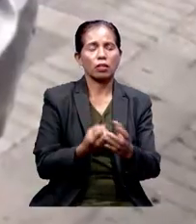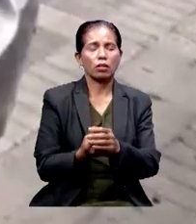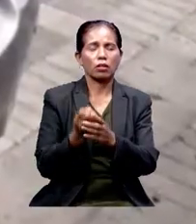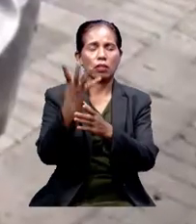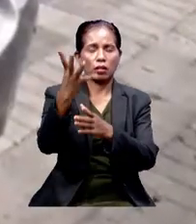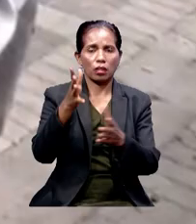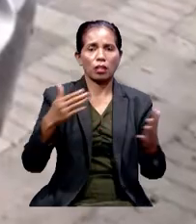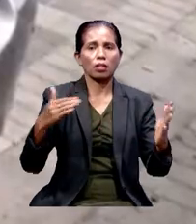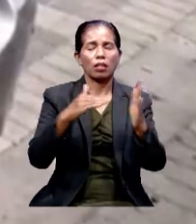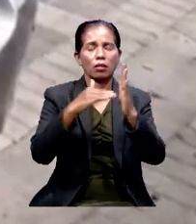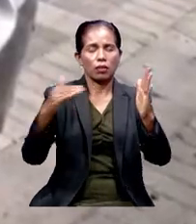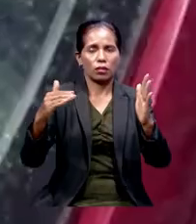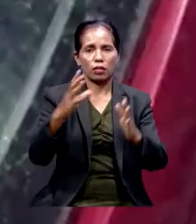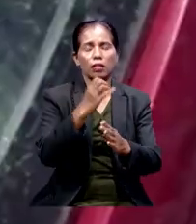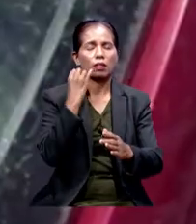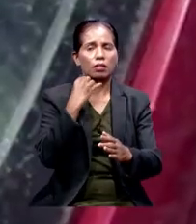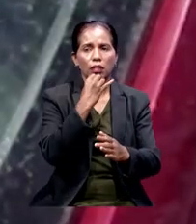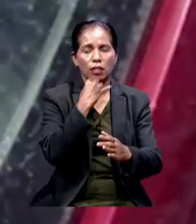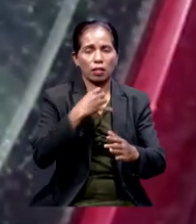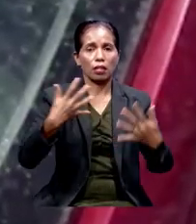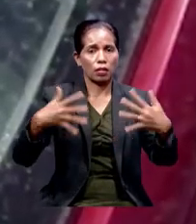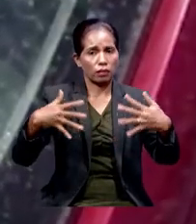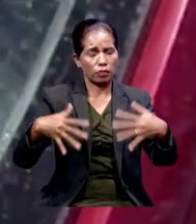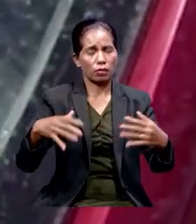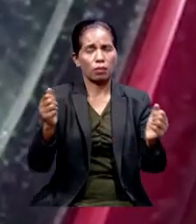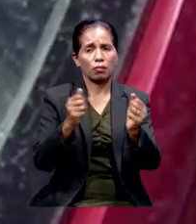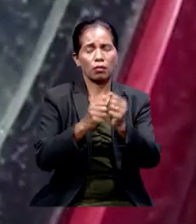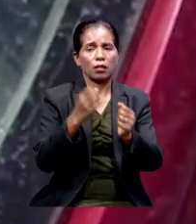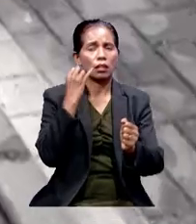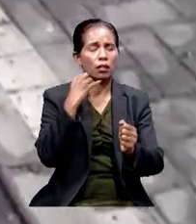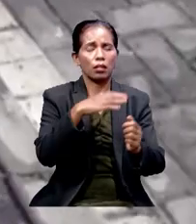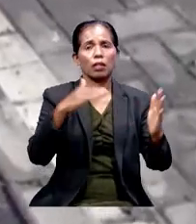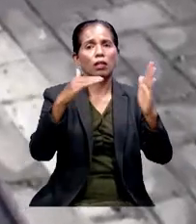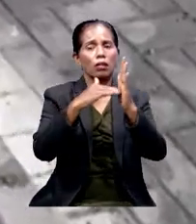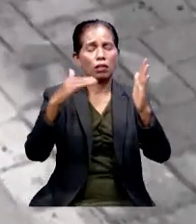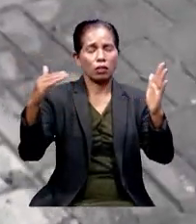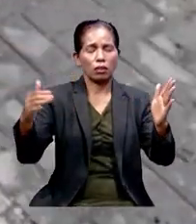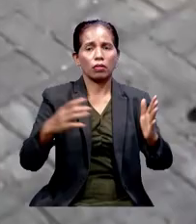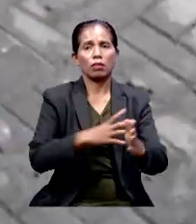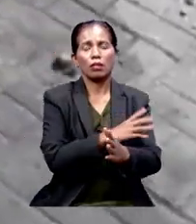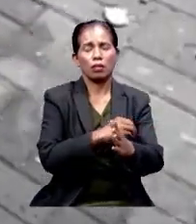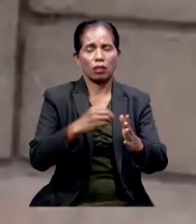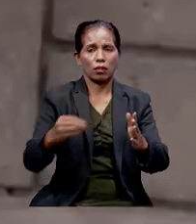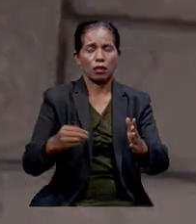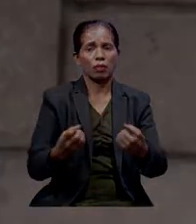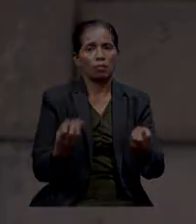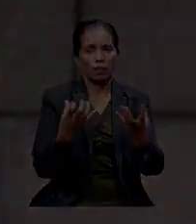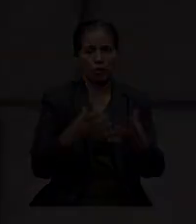barrihun contra Israel e ataque bot. Enquanto Israel mos halo contra ataque aero ho tensão nebe macas.